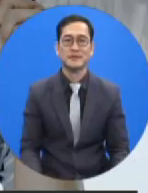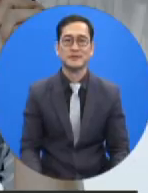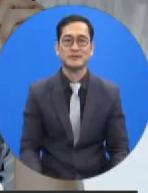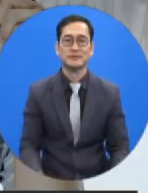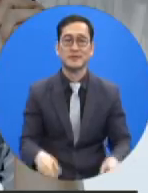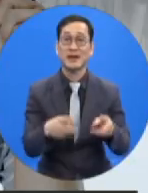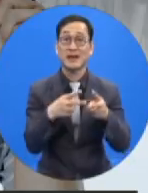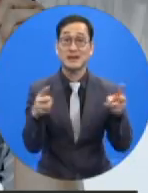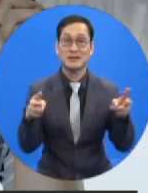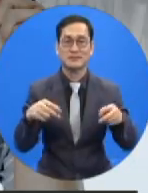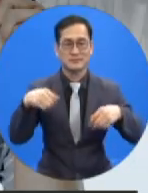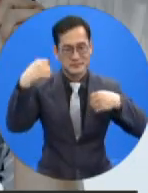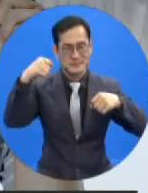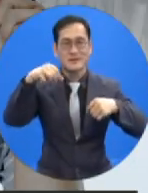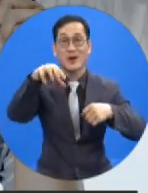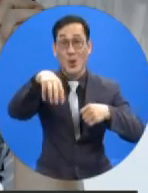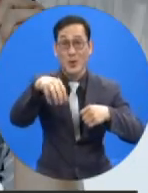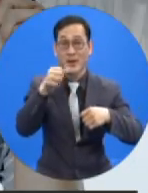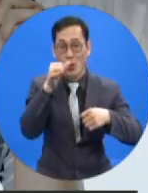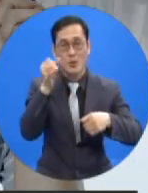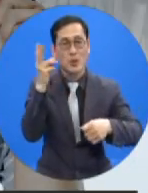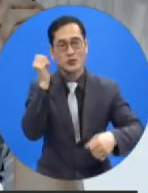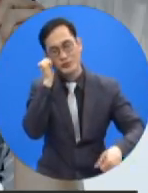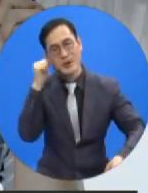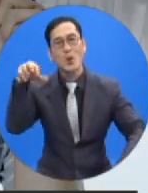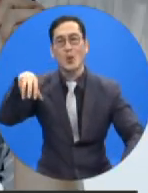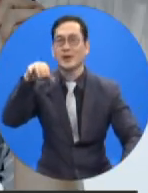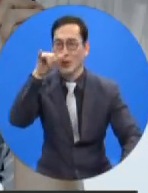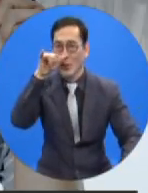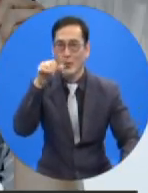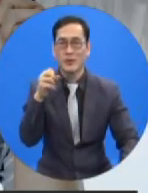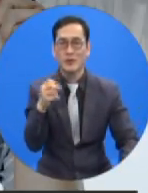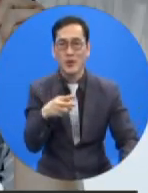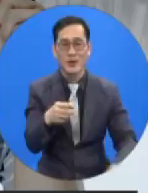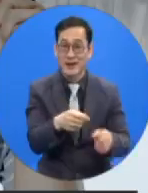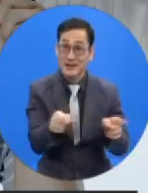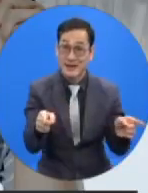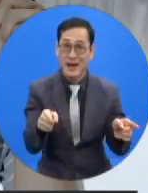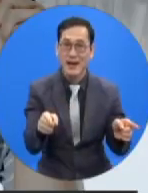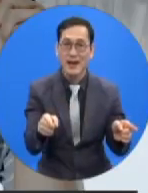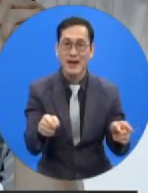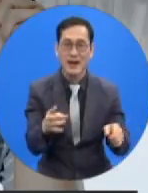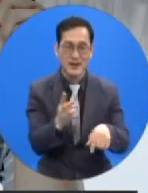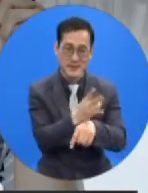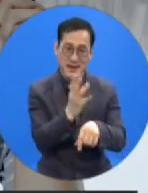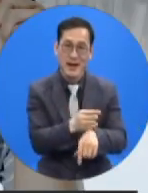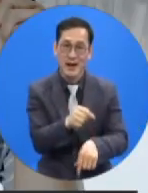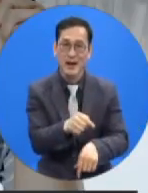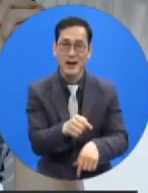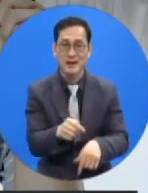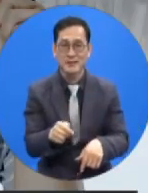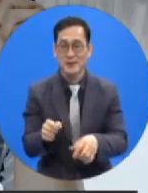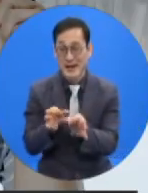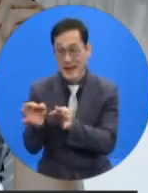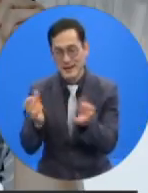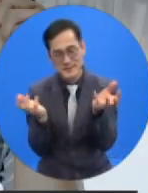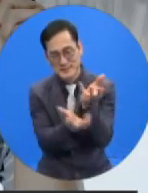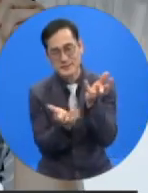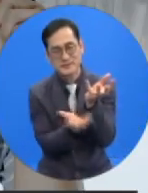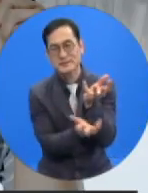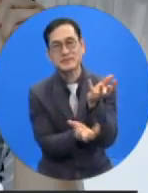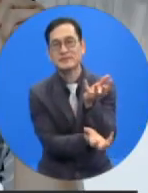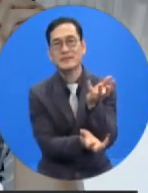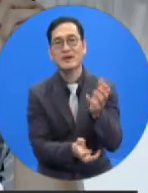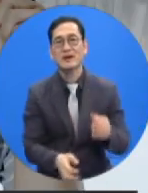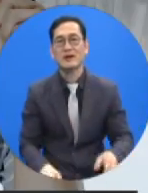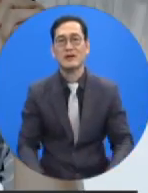있고 또 숙박시설도 있다. 1층 편의점도 있어서 다른 업체로들까지의 어떤 감염